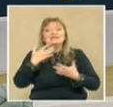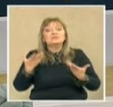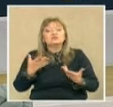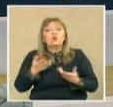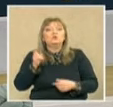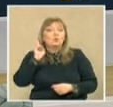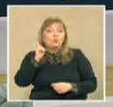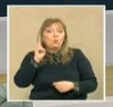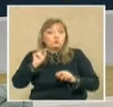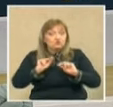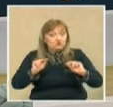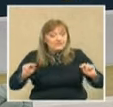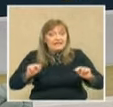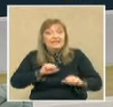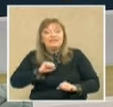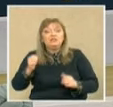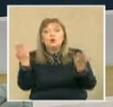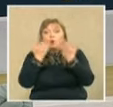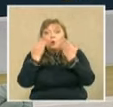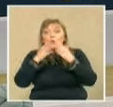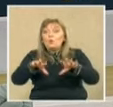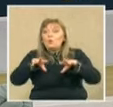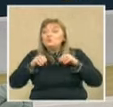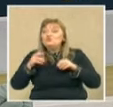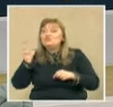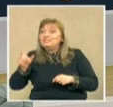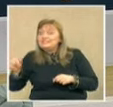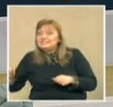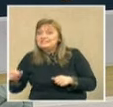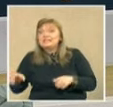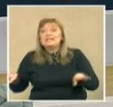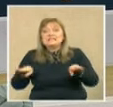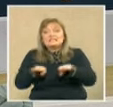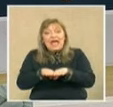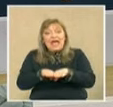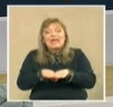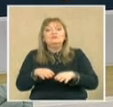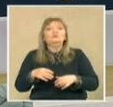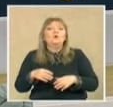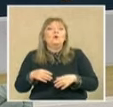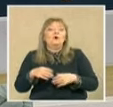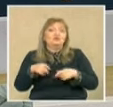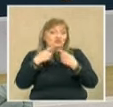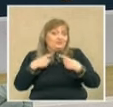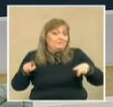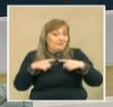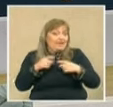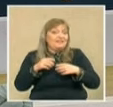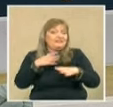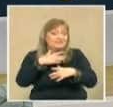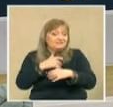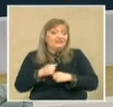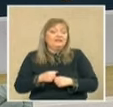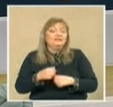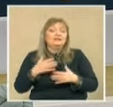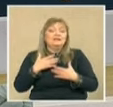рамо до рамо застават на сцената. За този концерт също имаше кастинг, имаше повече от 50 заявки и бих